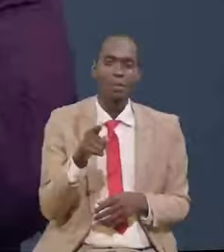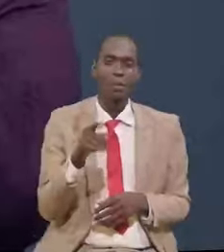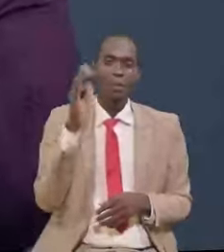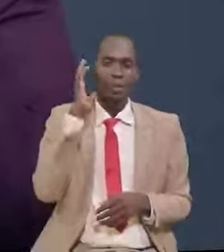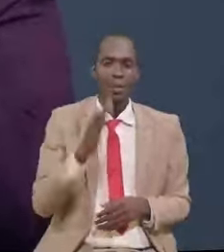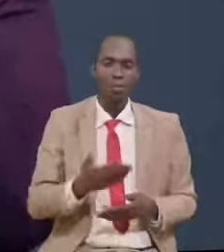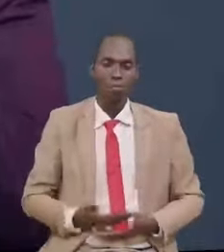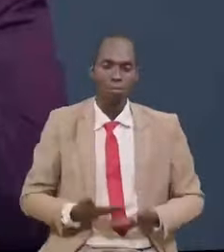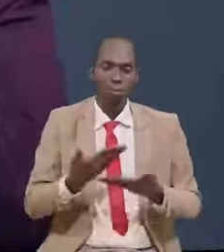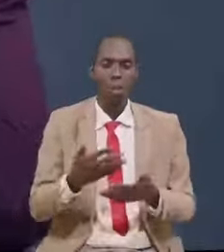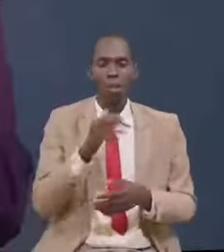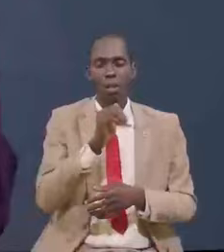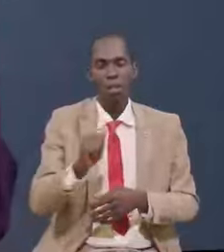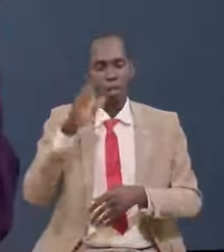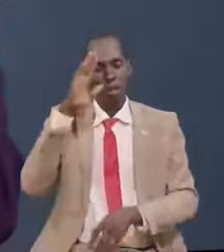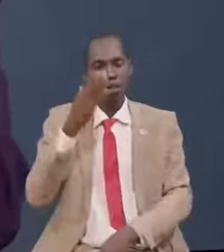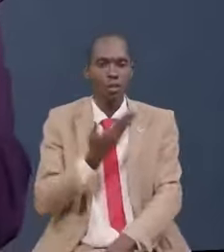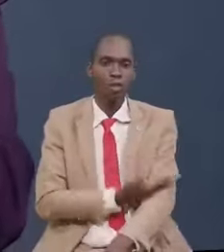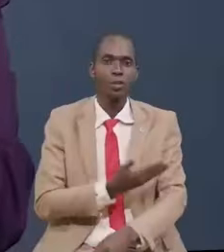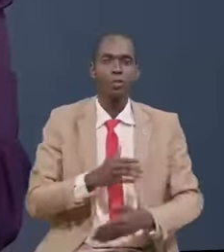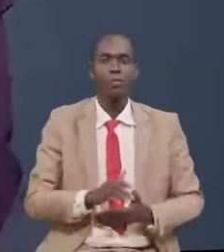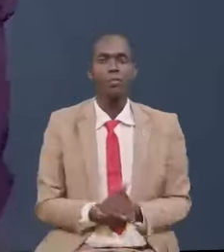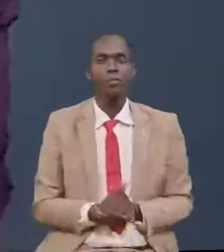Il a dit, elle enfantera un fils.